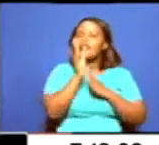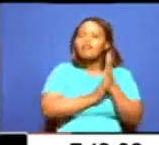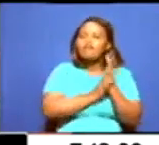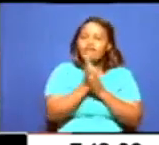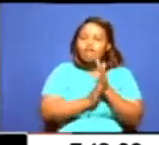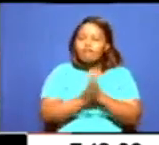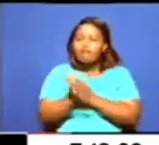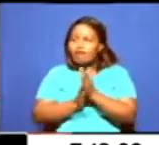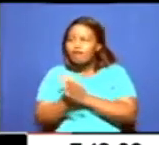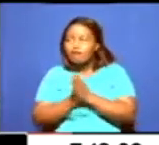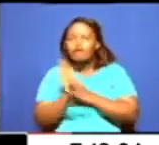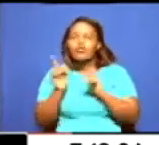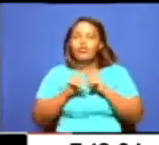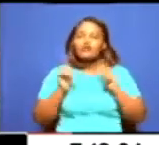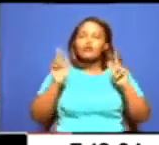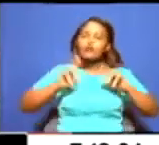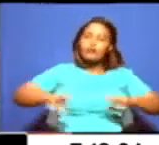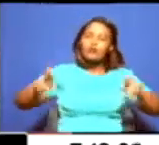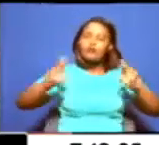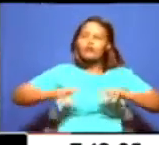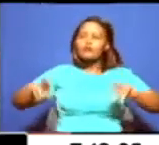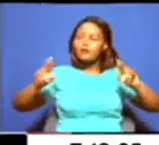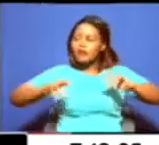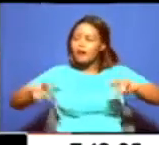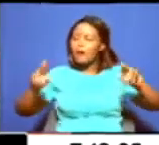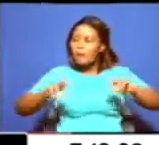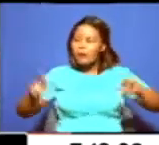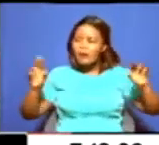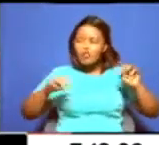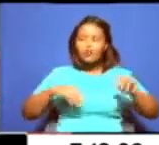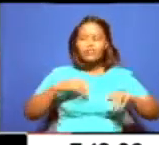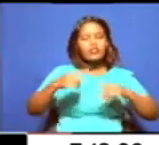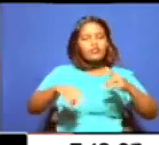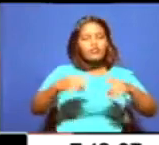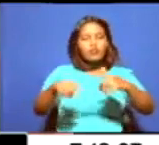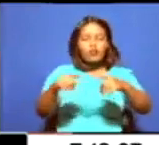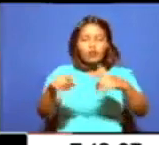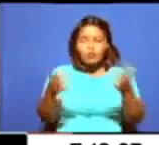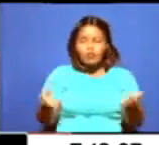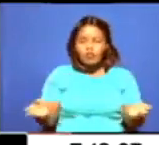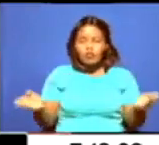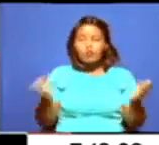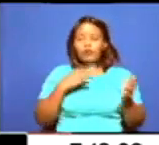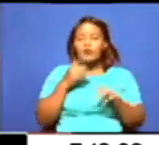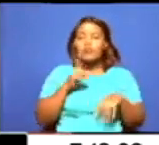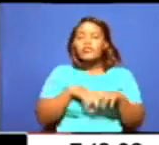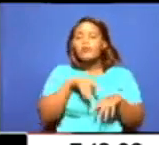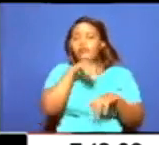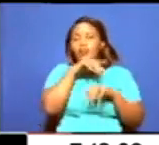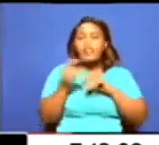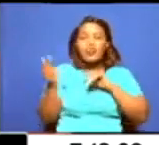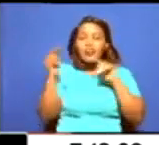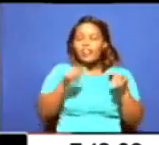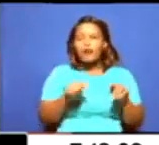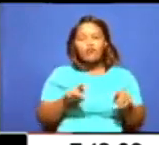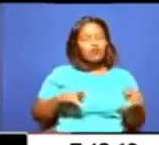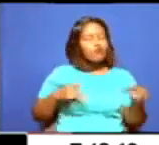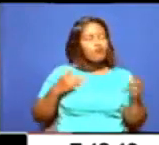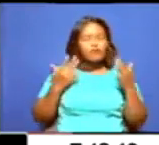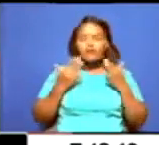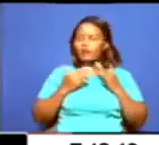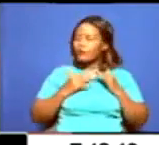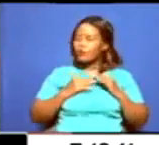unaona maandalizi inaendelea vizuri. Tunataka baba kikuja hapa ajisikia kwa nyumbani kabisa. Sisi tunamgojea